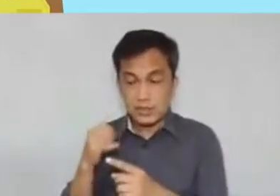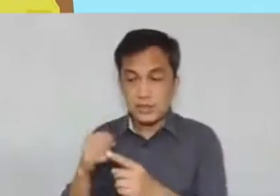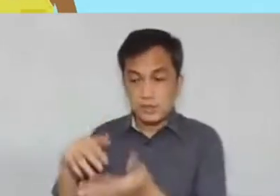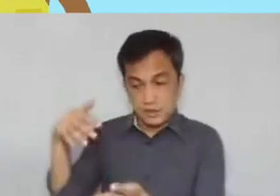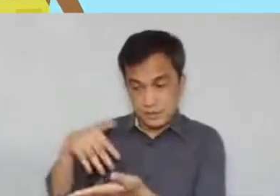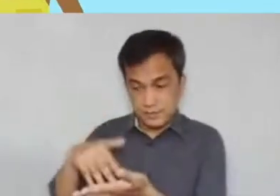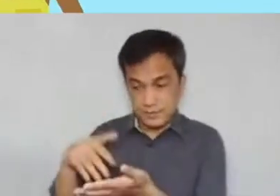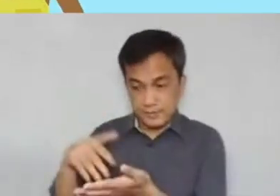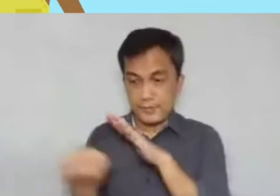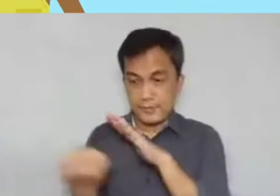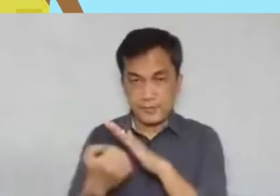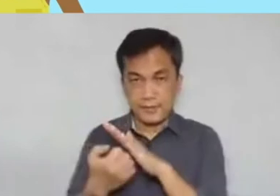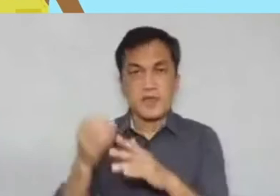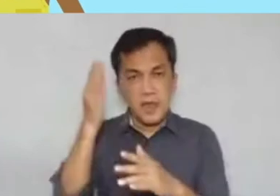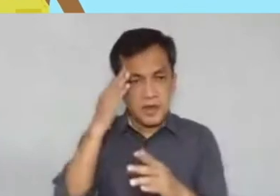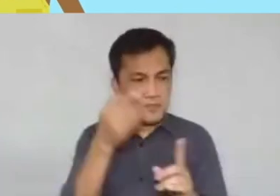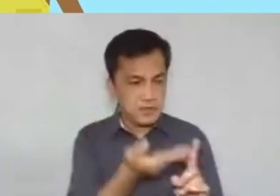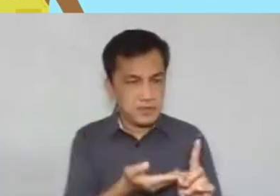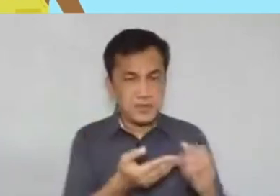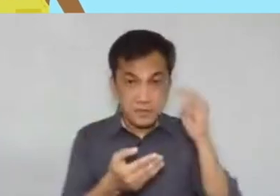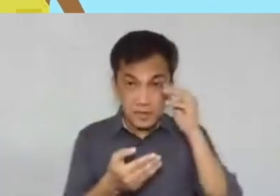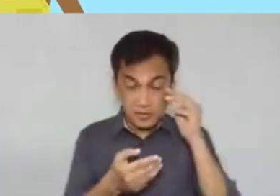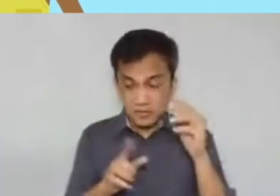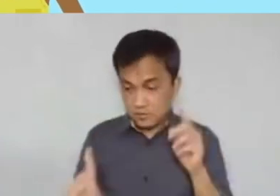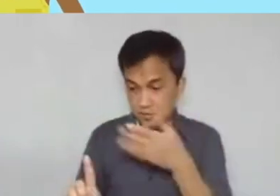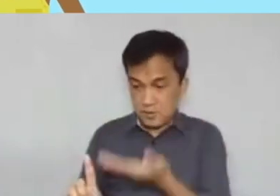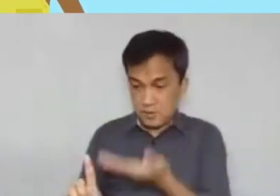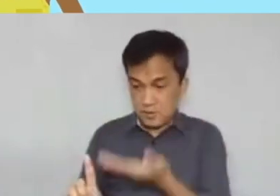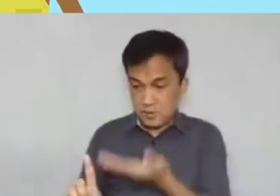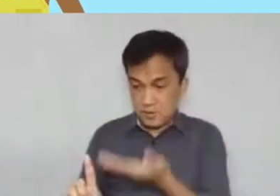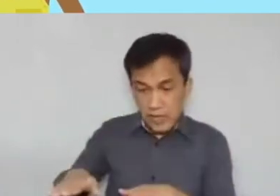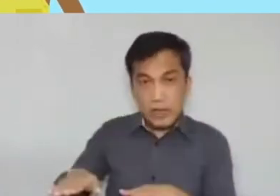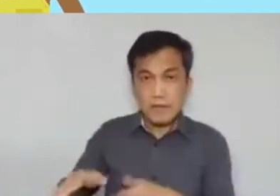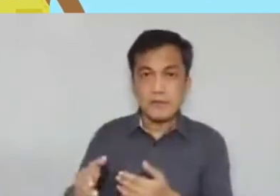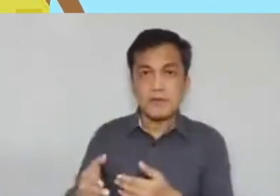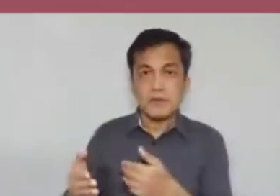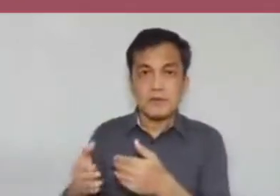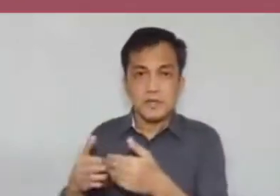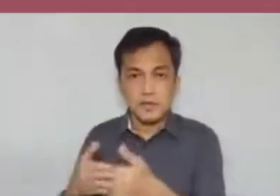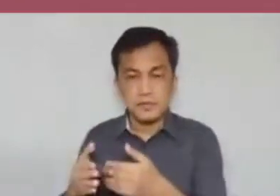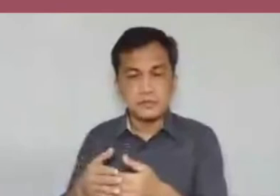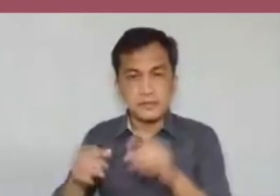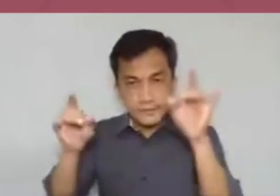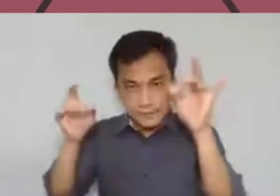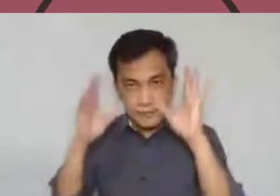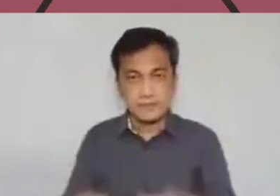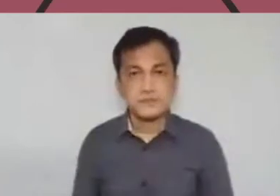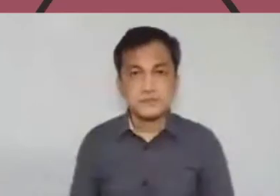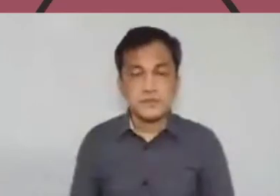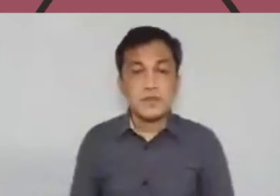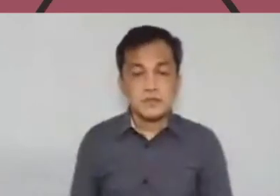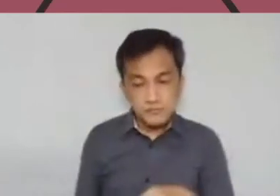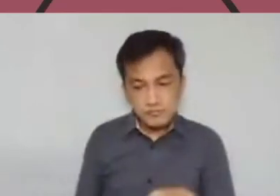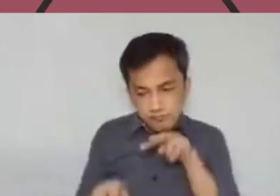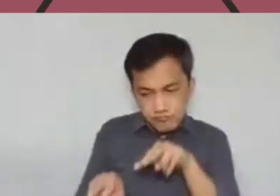at batid ni Mario na ang mga bata sa ganitong edad ay malapit sa pisikal na kapahamakan. Kaya naman sinusubaybayan